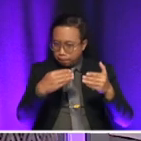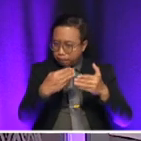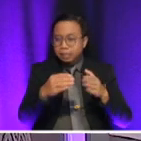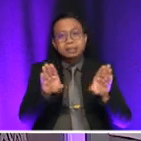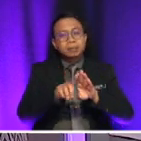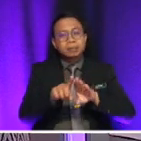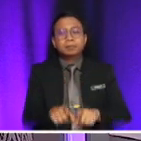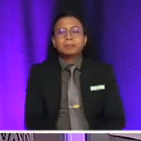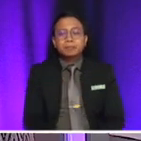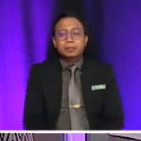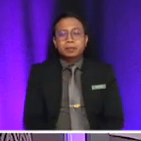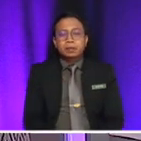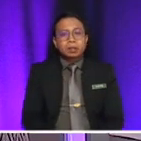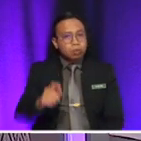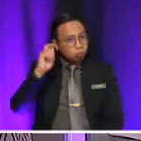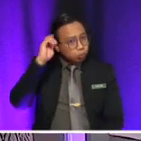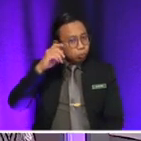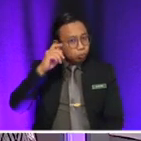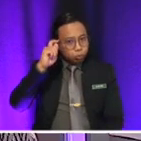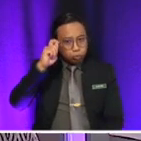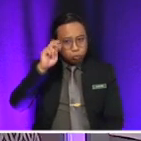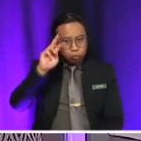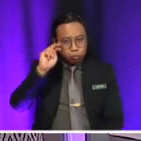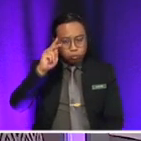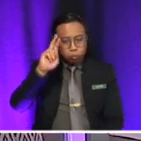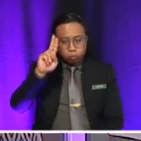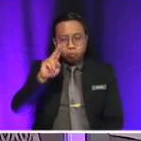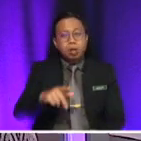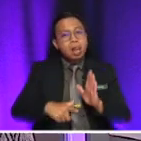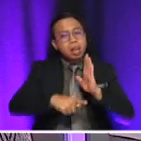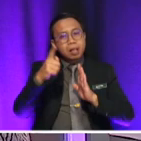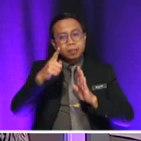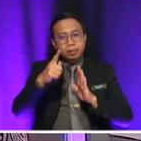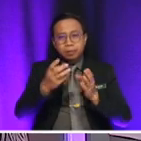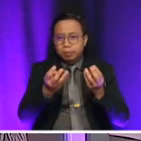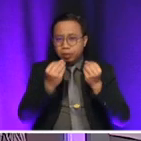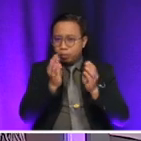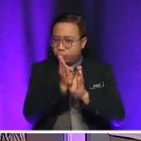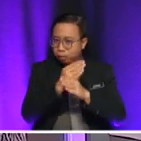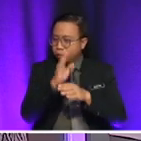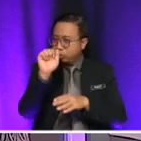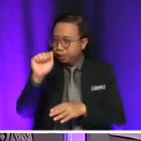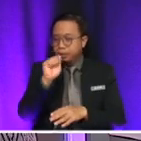sini tungku Abdul Rahman dan juga Pati perikatan lebih cenderung kepada bentuk